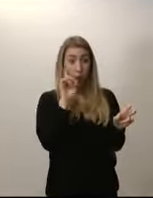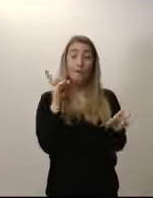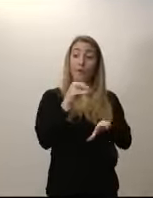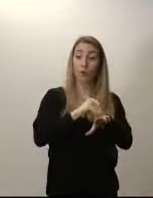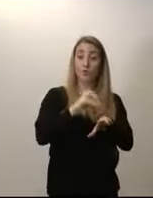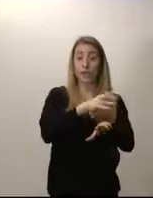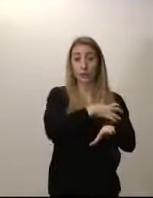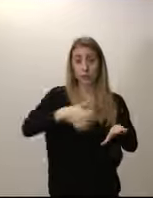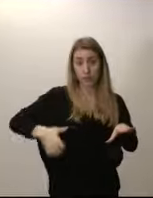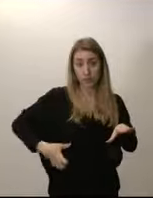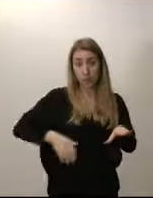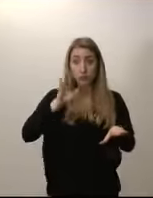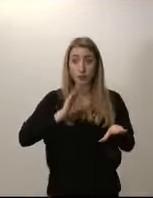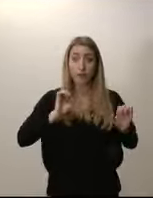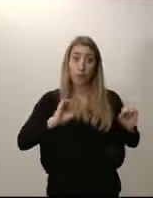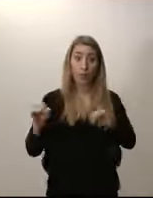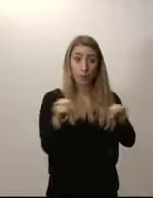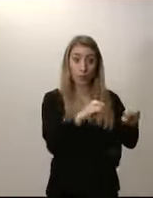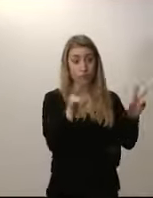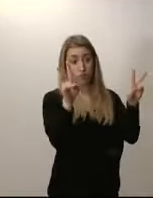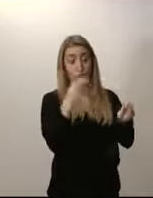à approuver et adopter la dénomination puzzle.